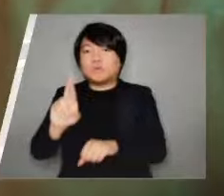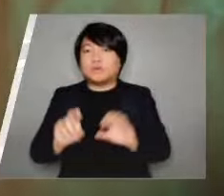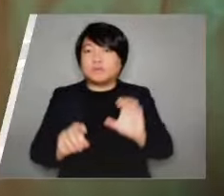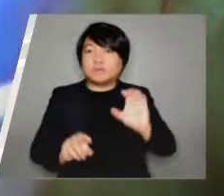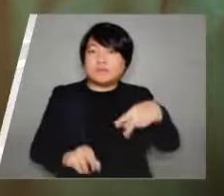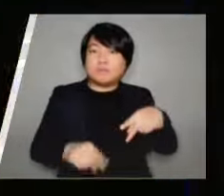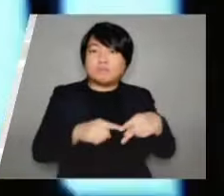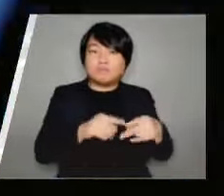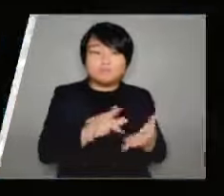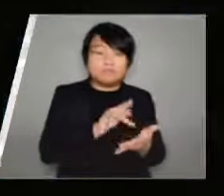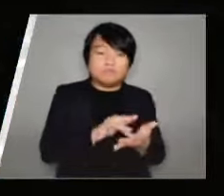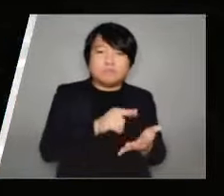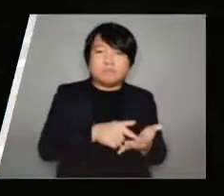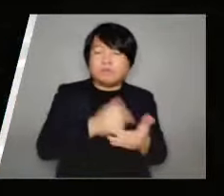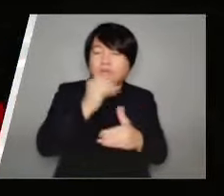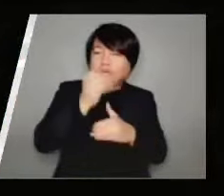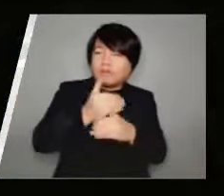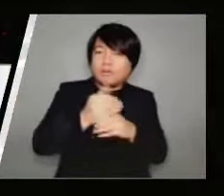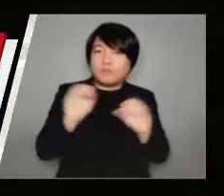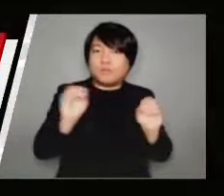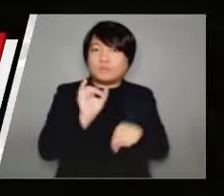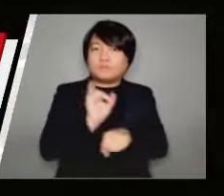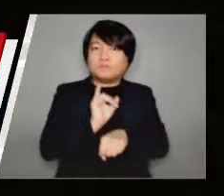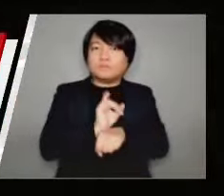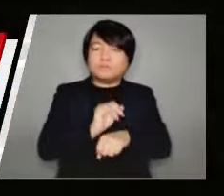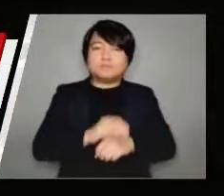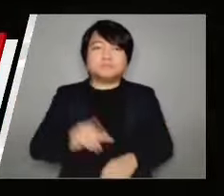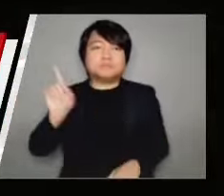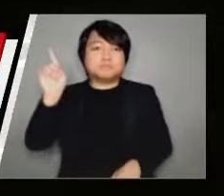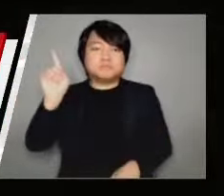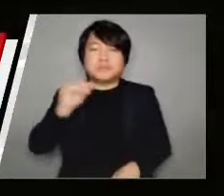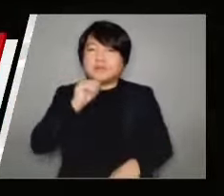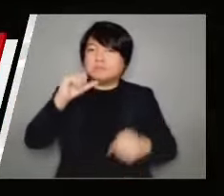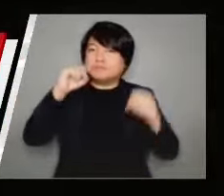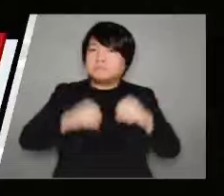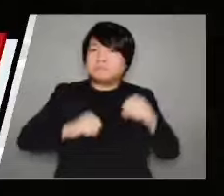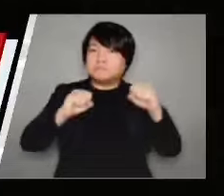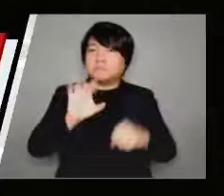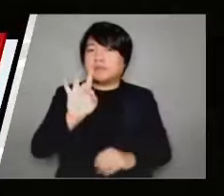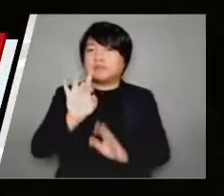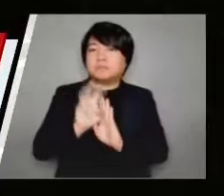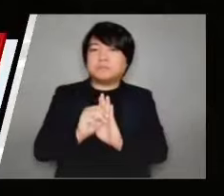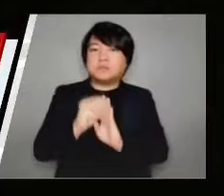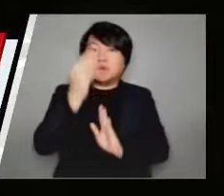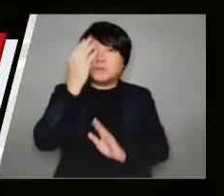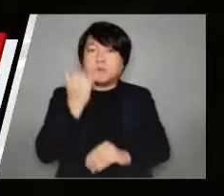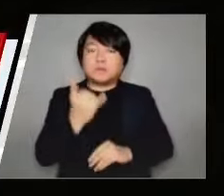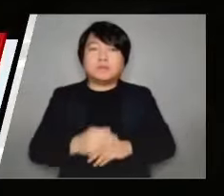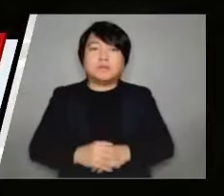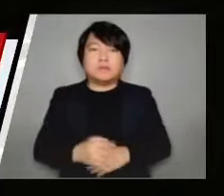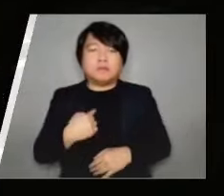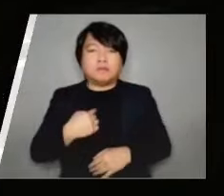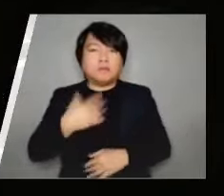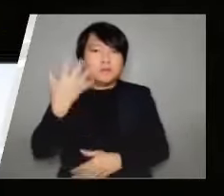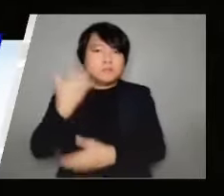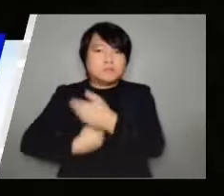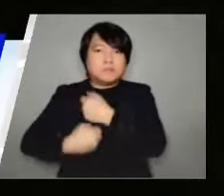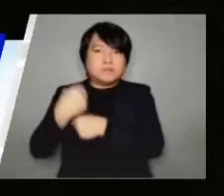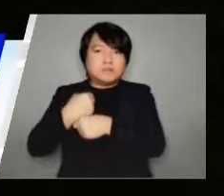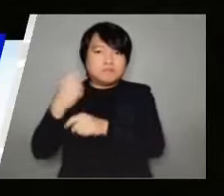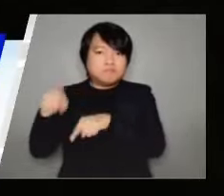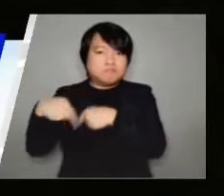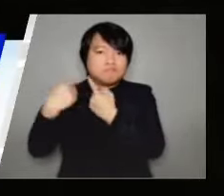ang ibang tao? Hindi ako pabor, sir, kasi ako, panata ko na lagi to, 5 years ago na. Yun po